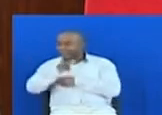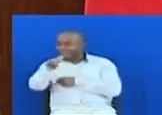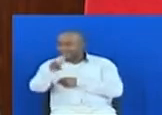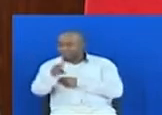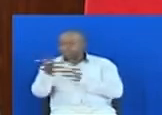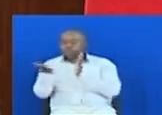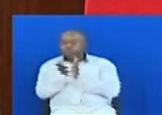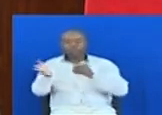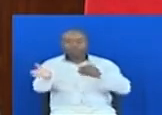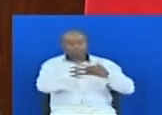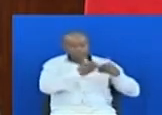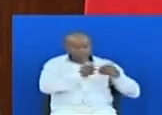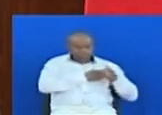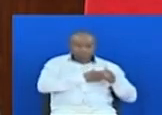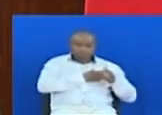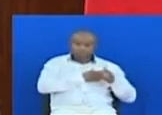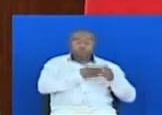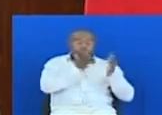shule, lakini